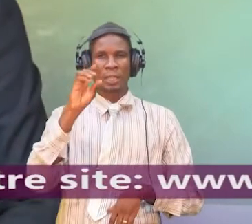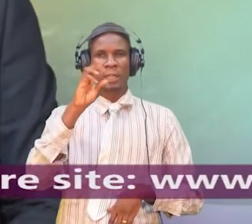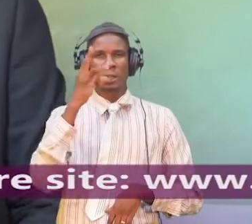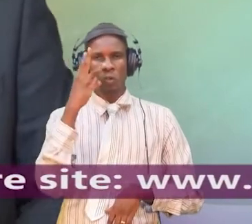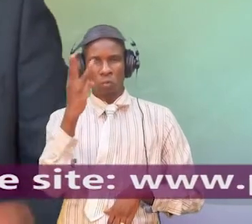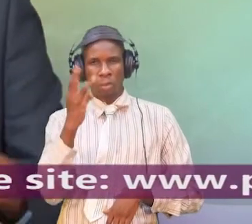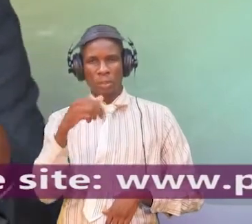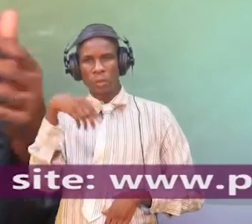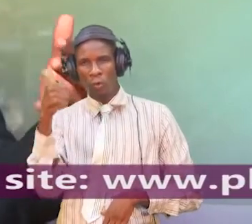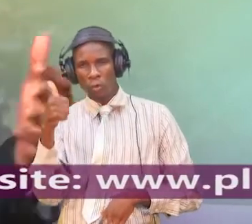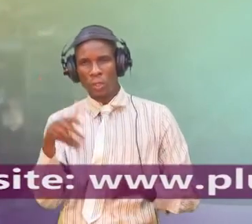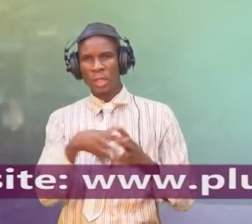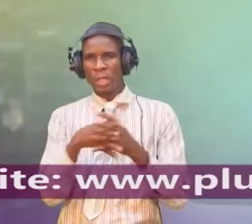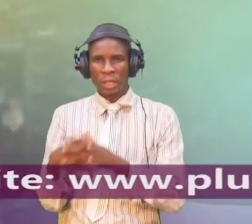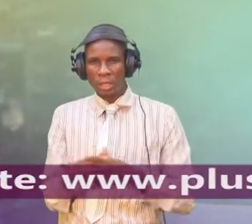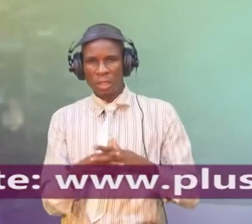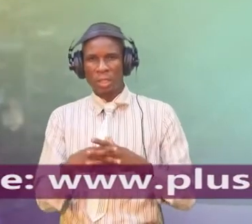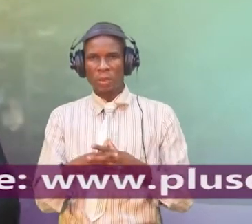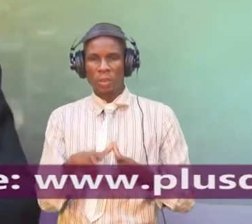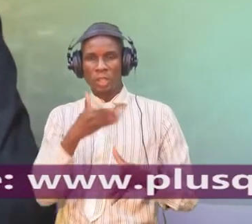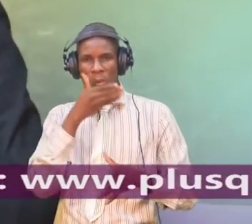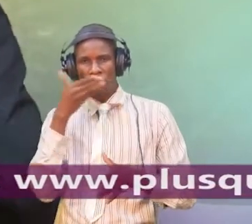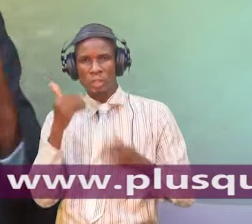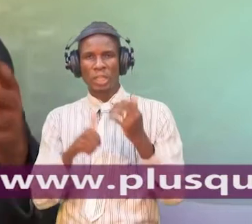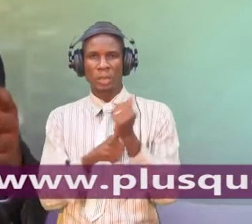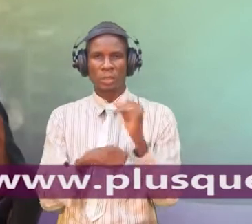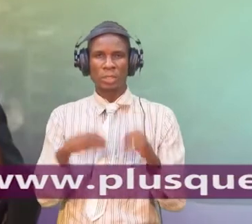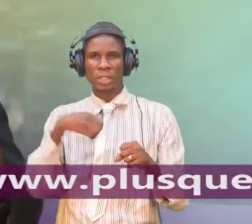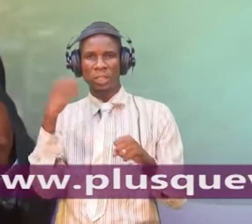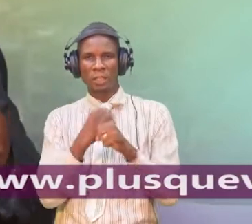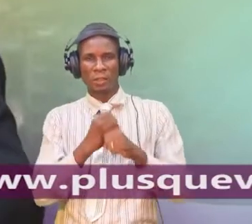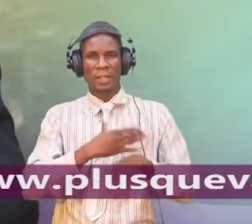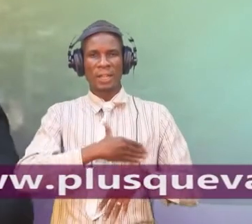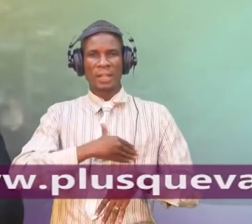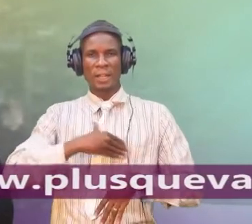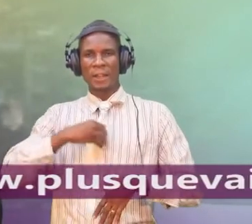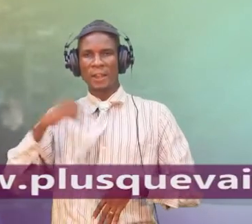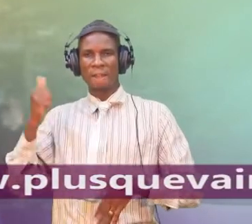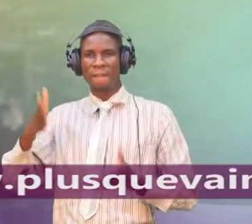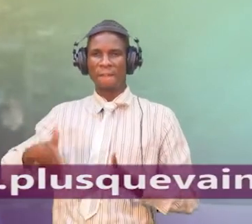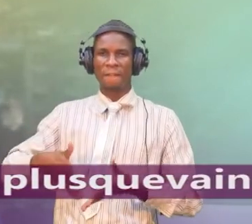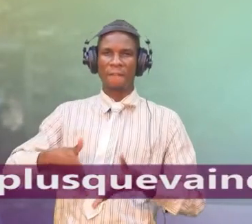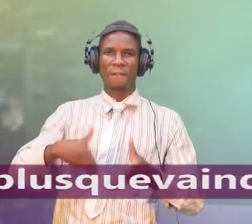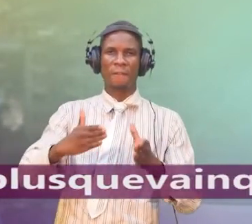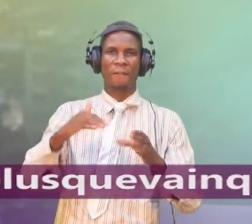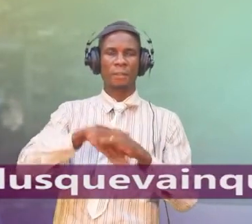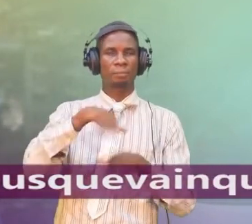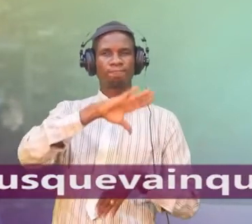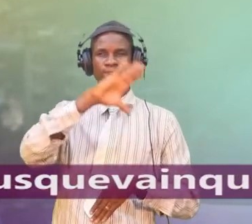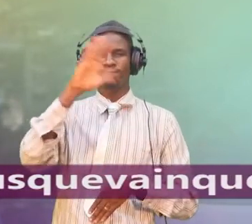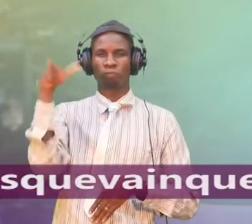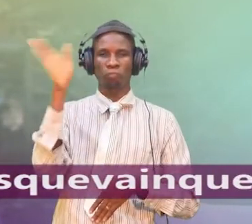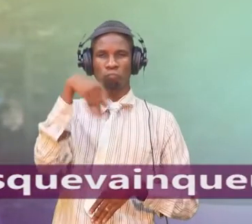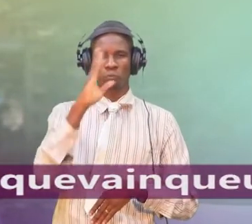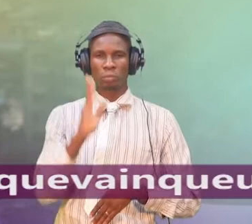Tukumitano na misatu ya bato na kati ya Amerika bazali kolobete soki moto azali penza malamu mpe azali komipesa makasi akoyeba